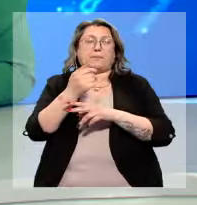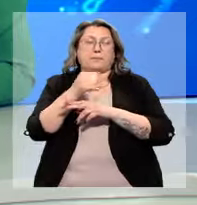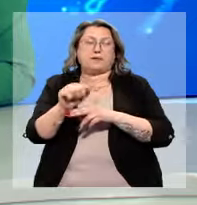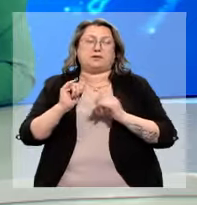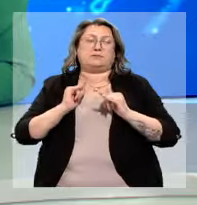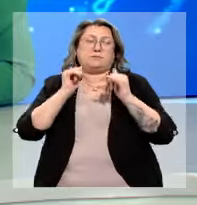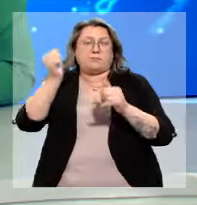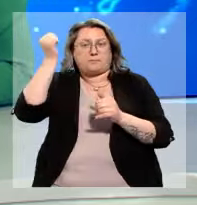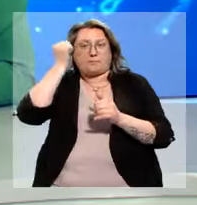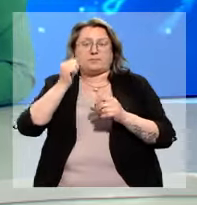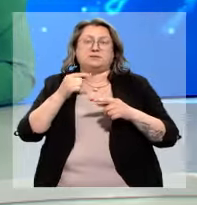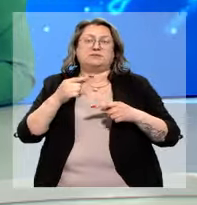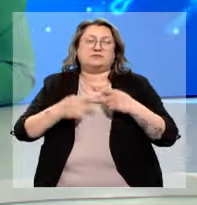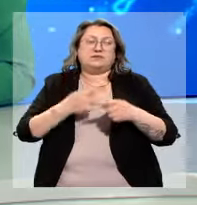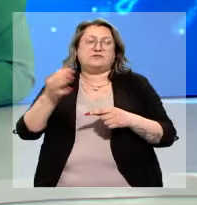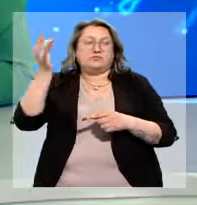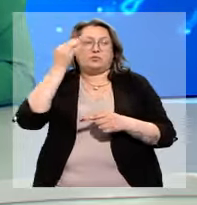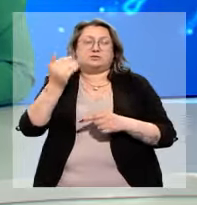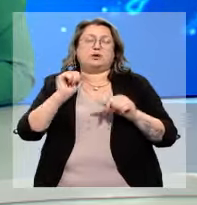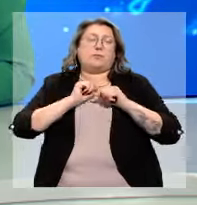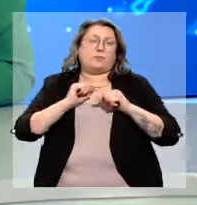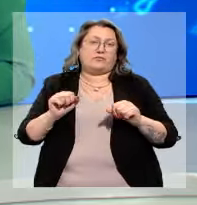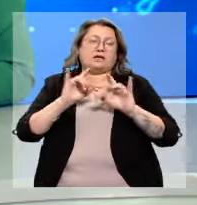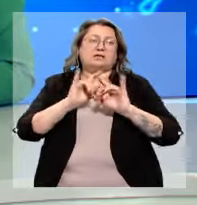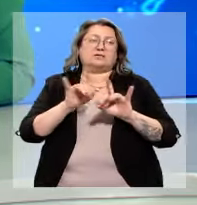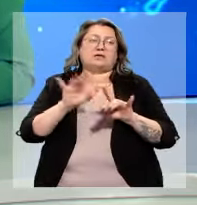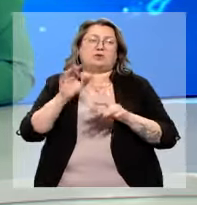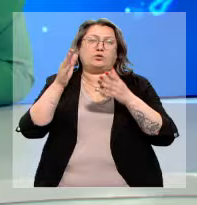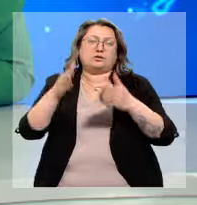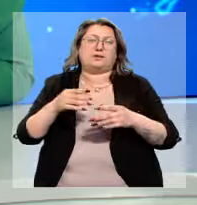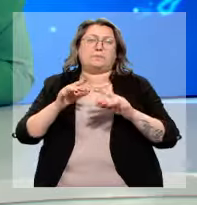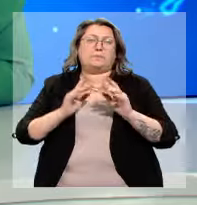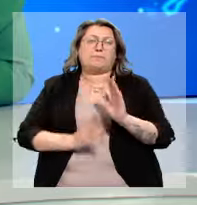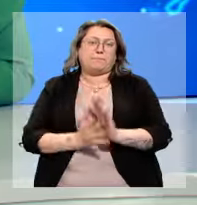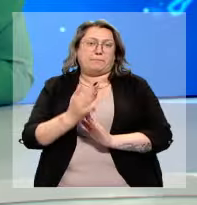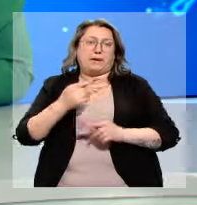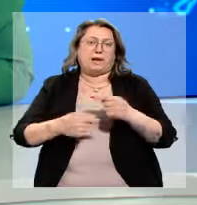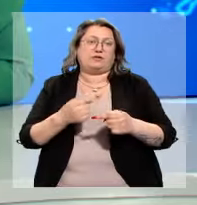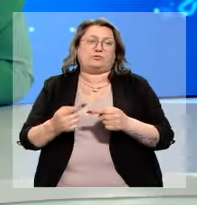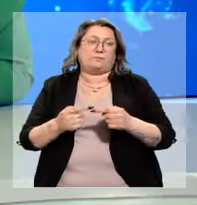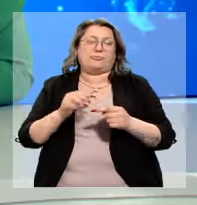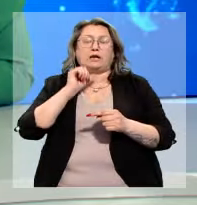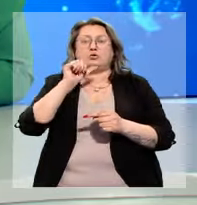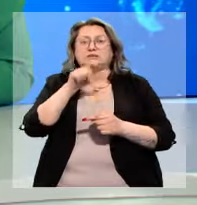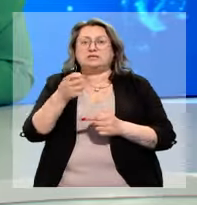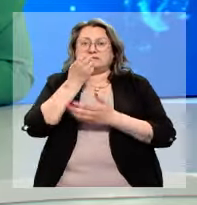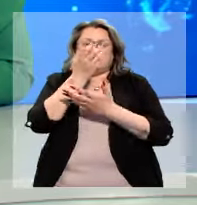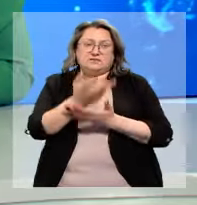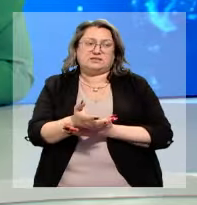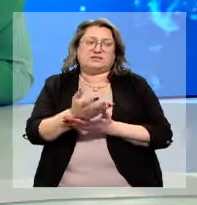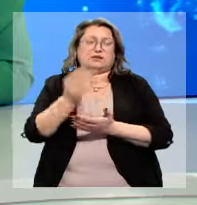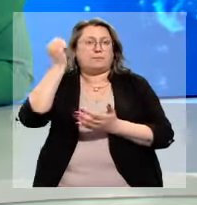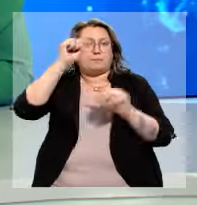Победы почтить память предков, вспомнить их подвиги и рассказать о них подрастающему поколению. Кустанайцы возлагают цветы